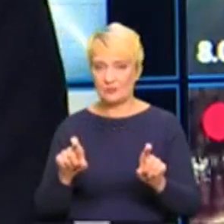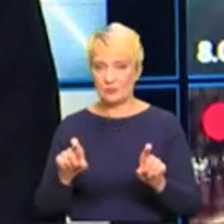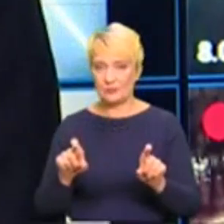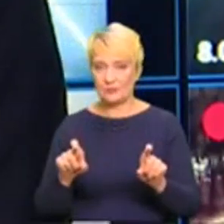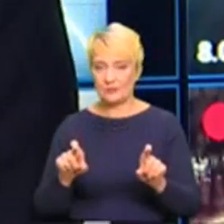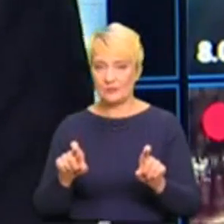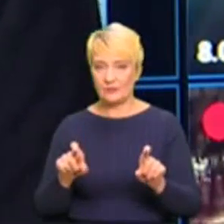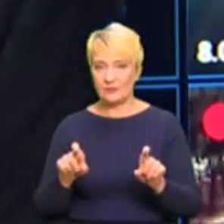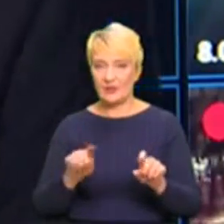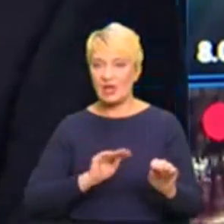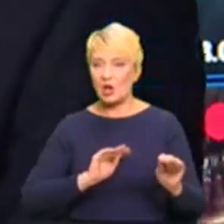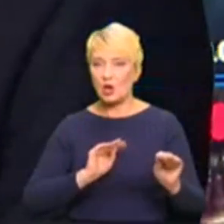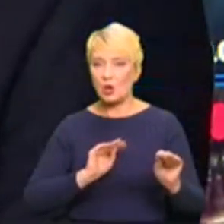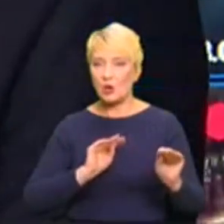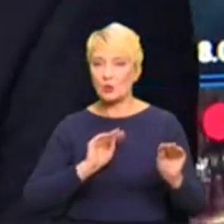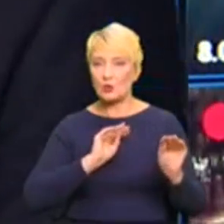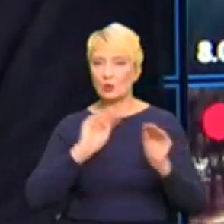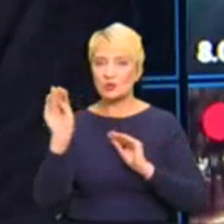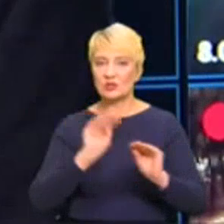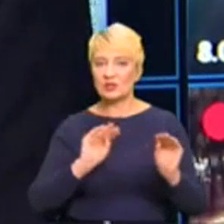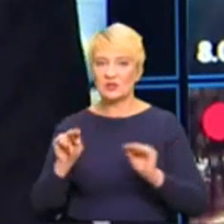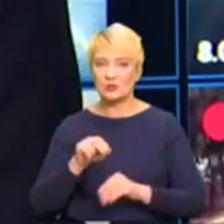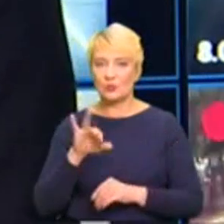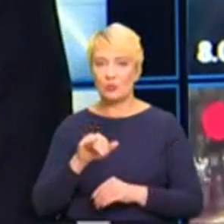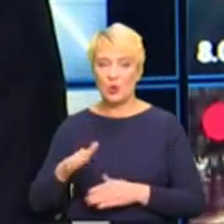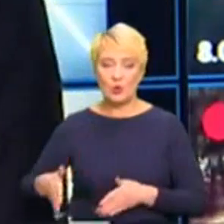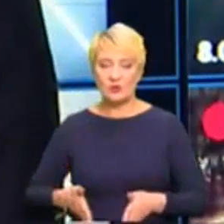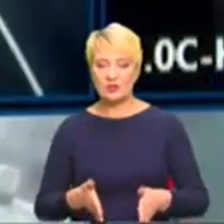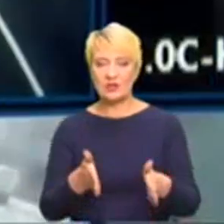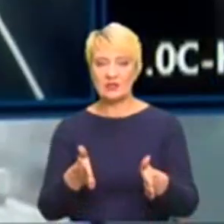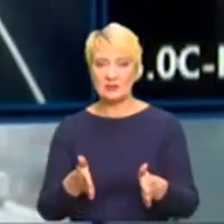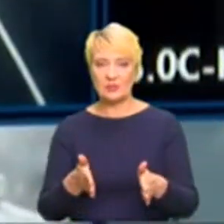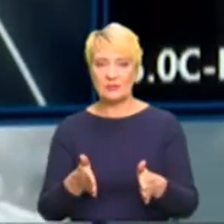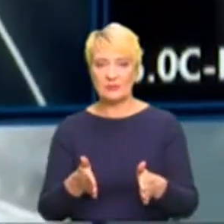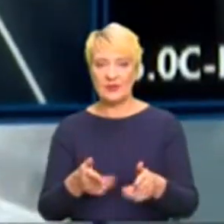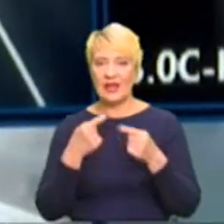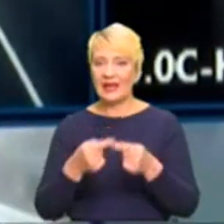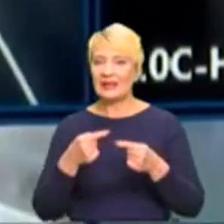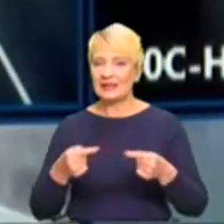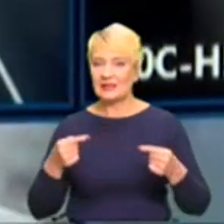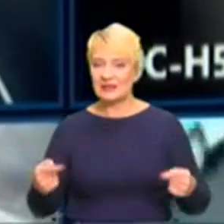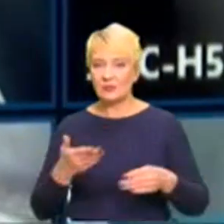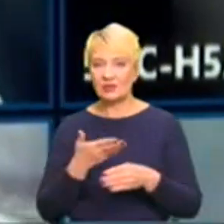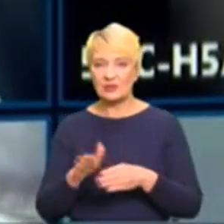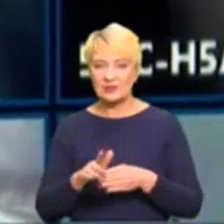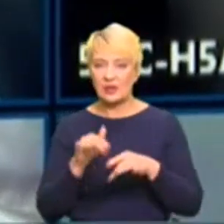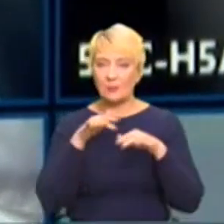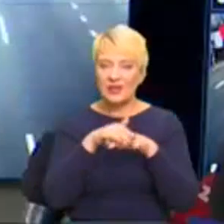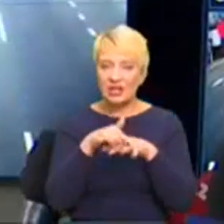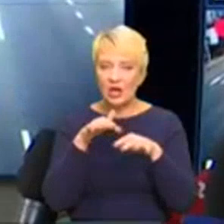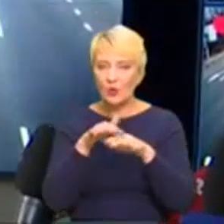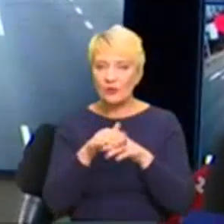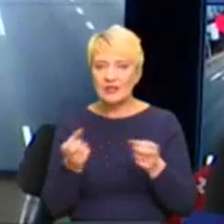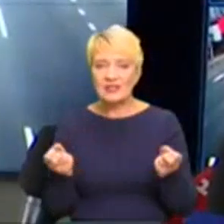Вони розташовані по трасі рівними частинами. Весь транспорт підраховують спеціальними